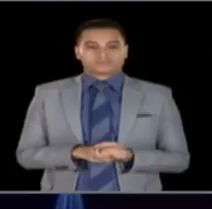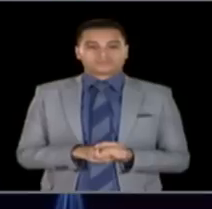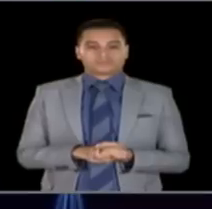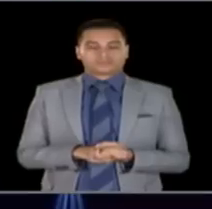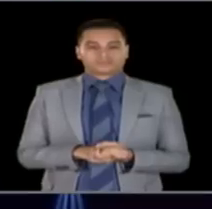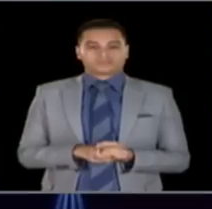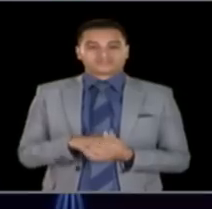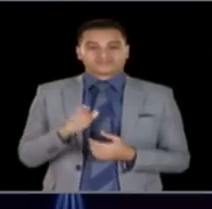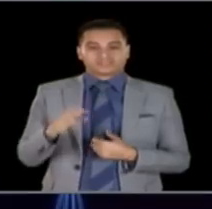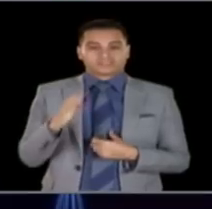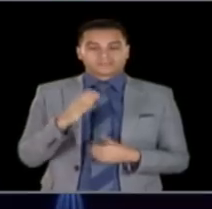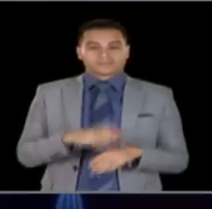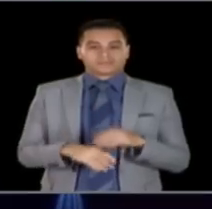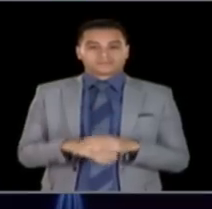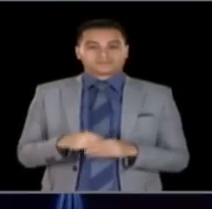في اجابه